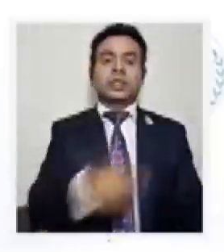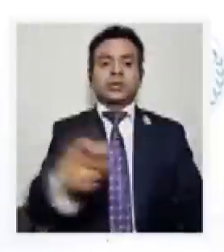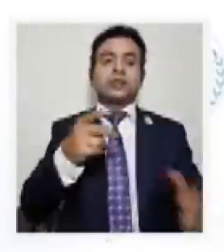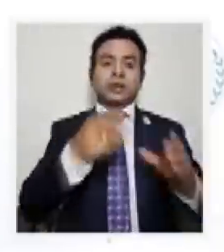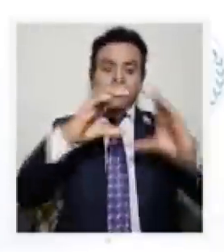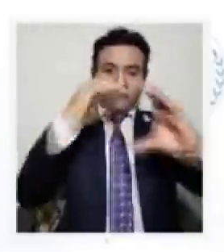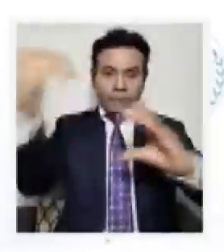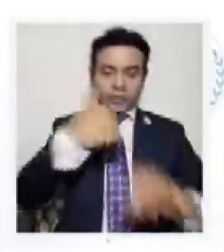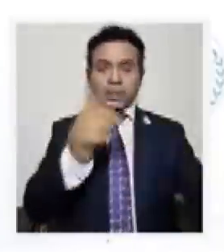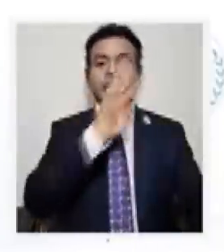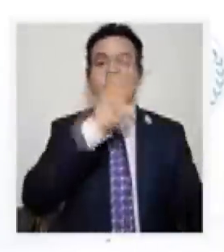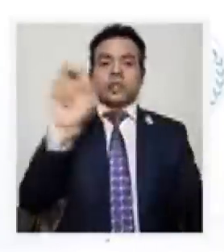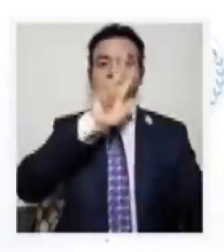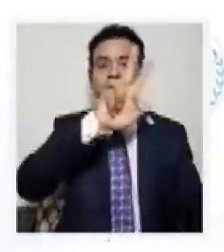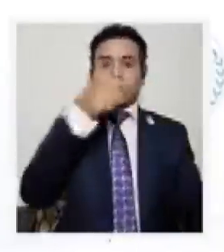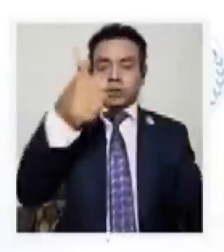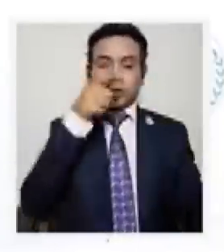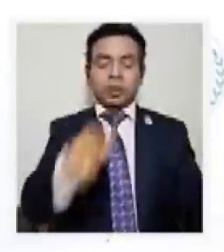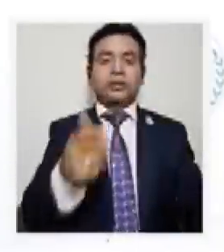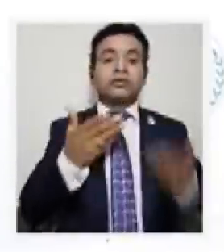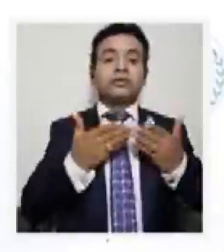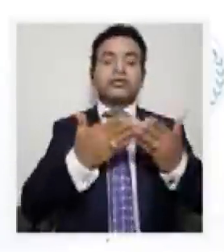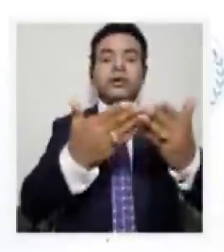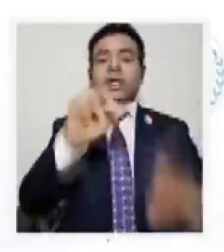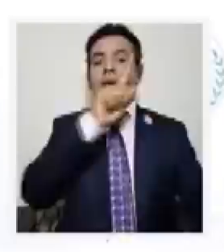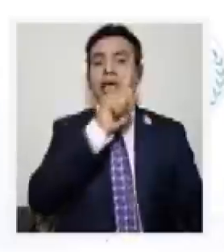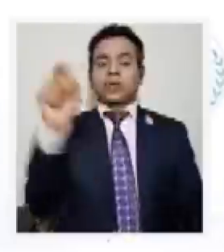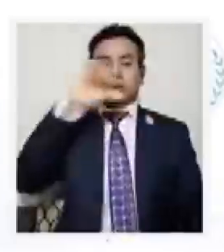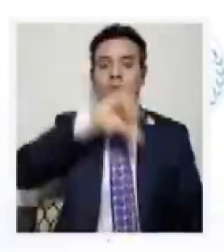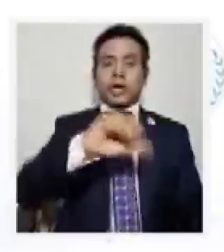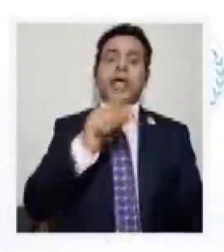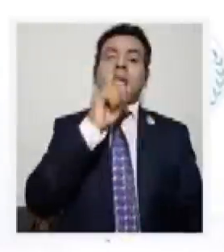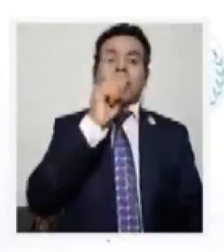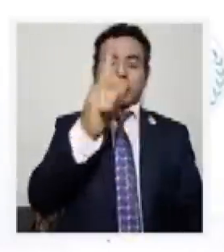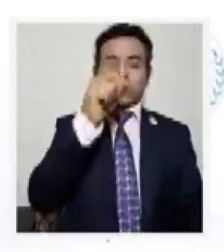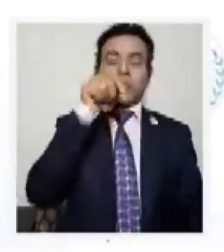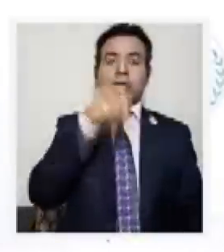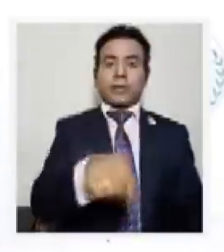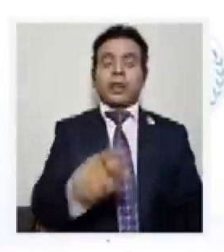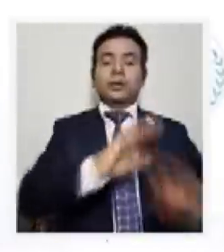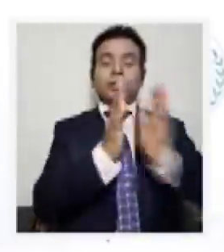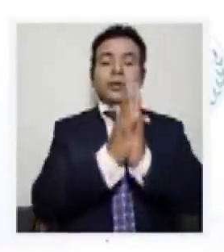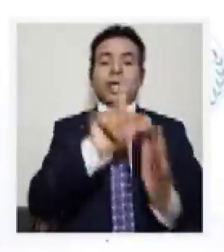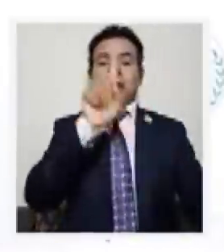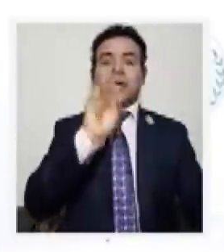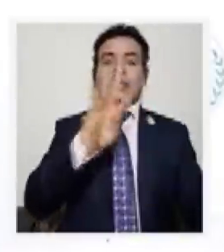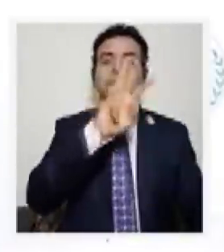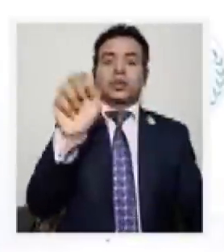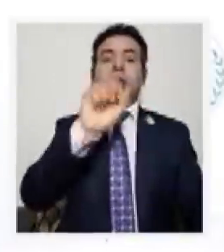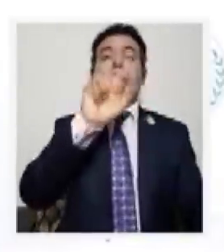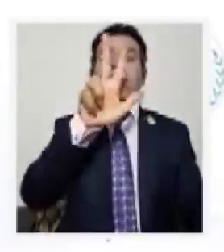24 ঘন্টায় আন্তর্জাতিক বিমানবন্দরে স্ক্রিনিং হয়েছে 731 জন, স্থলবন্দরে 386 জন এবং সমুদ্র বন্দরে